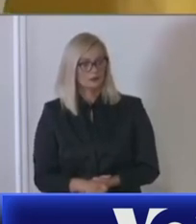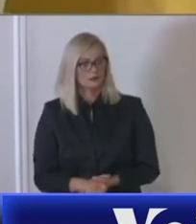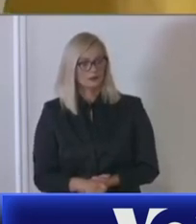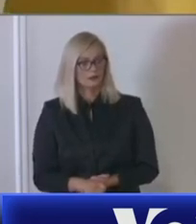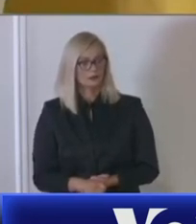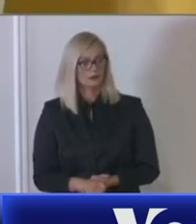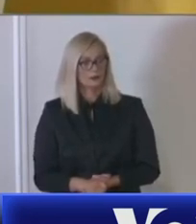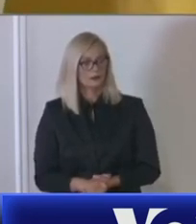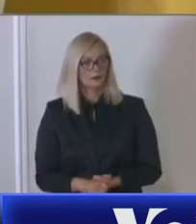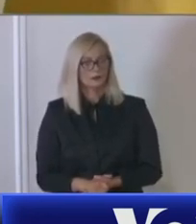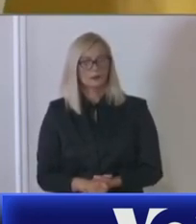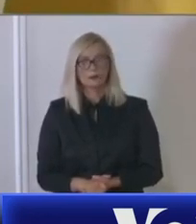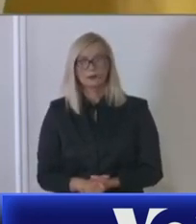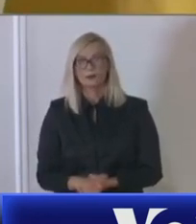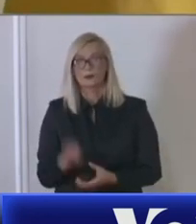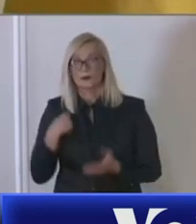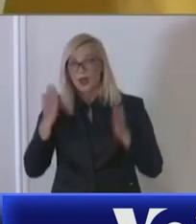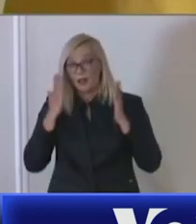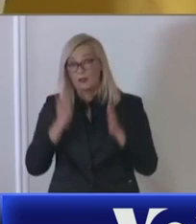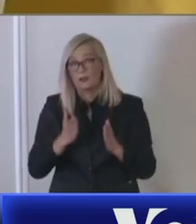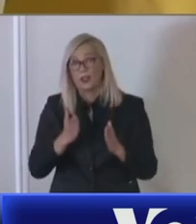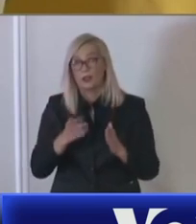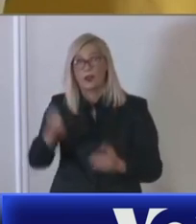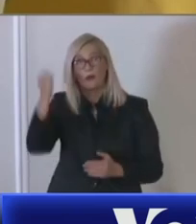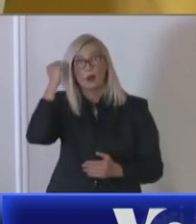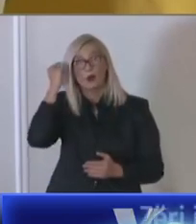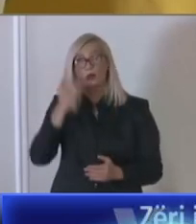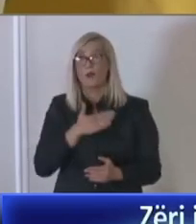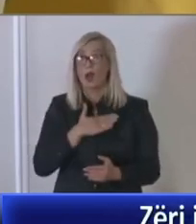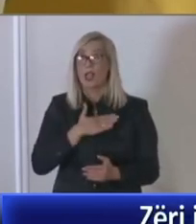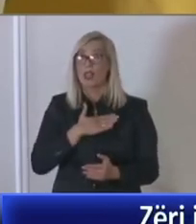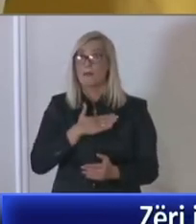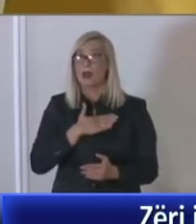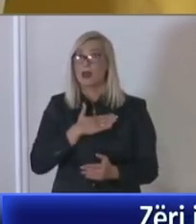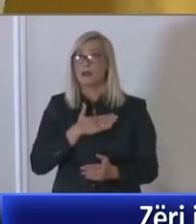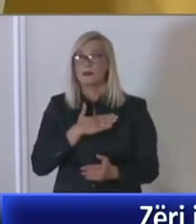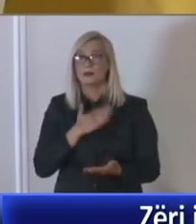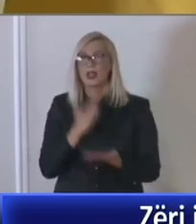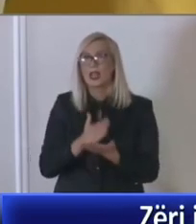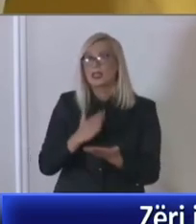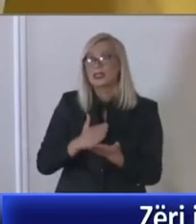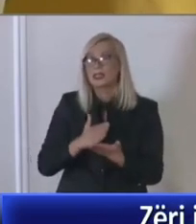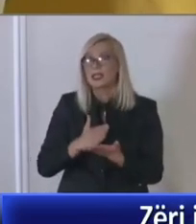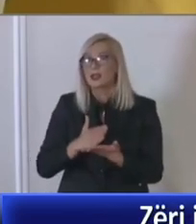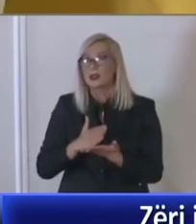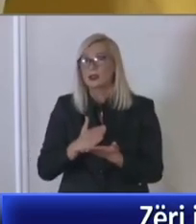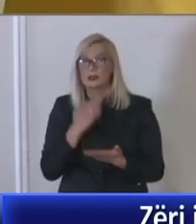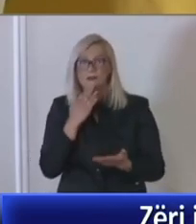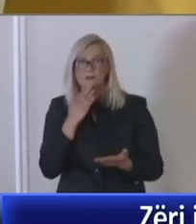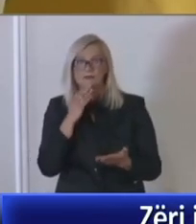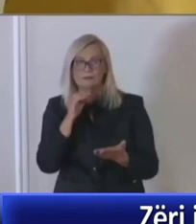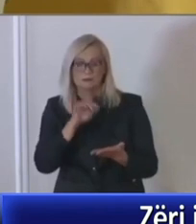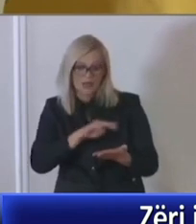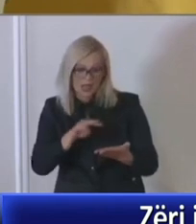të politikanëve dhe figurave publike. Kosova ka dhënë gjithmonë evidencë